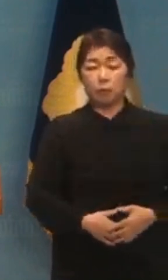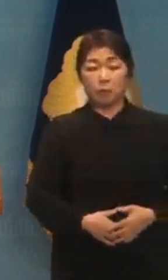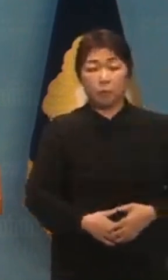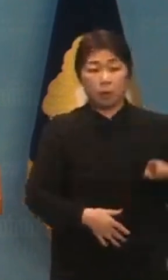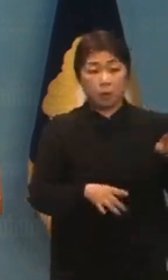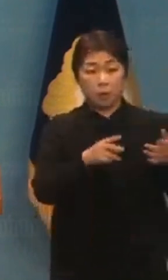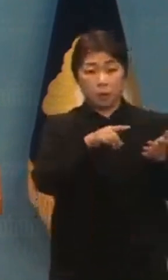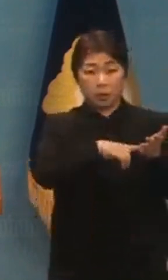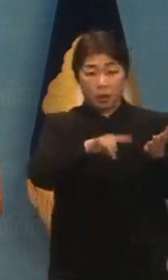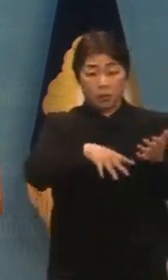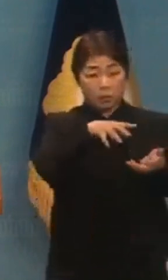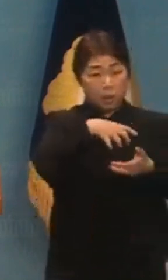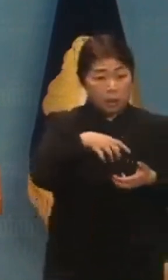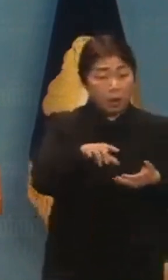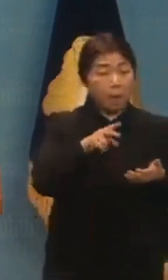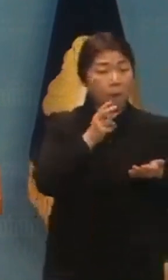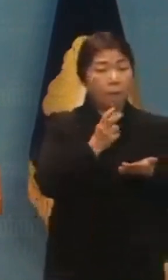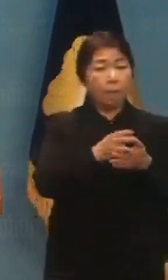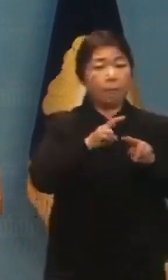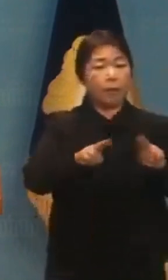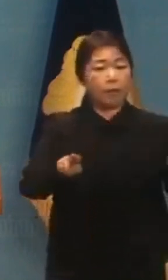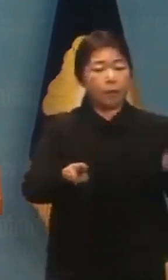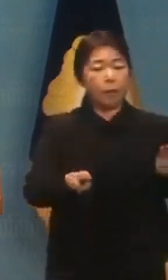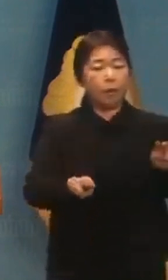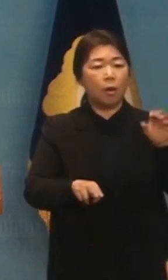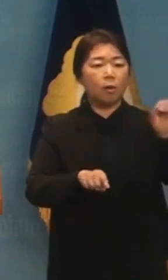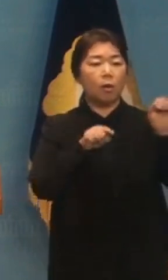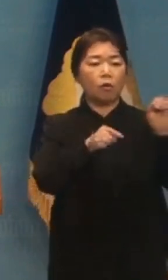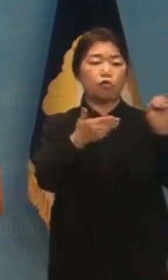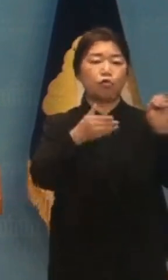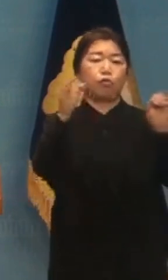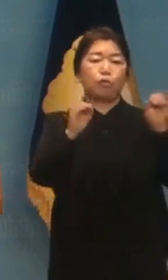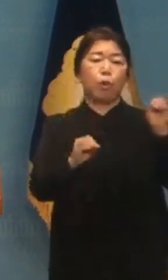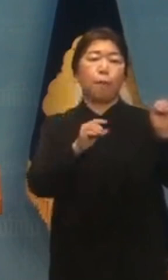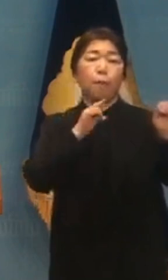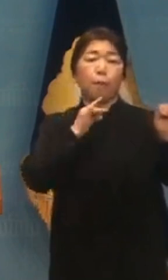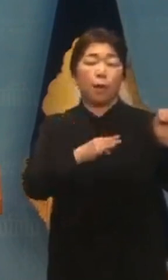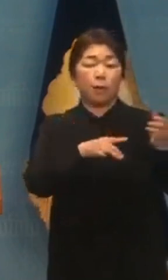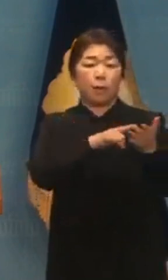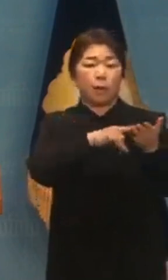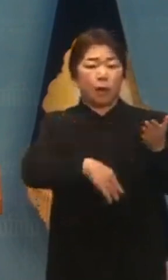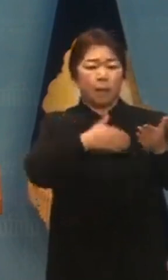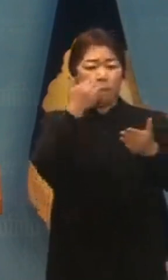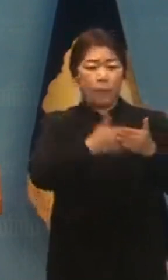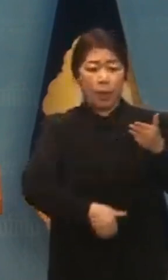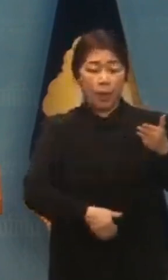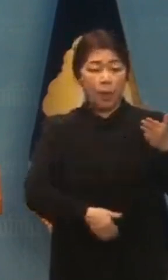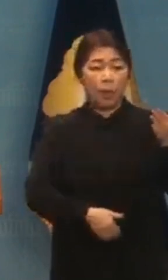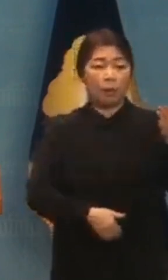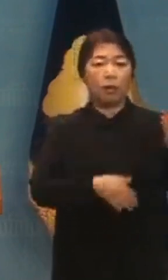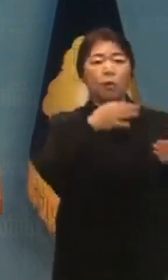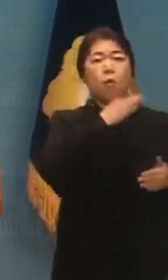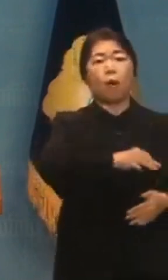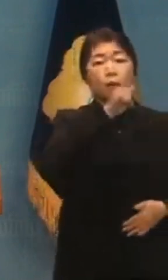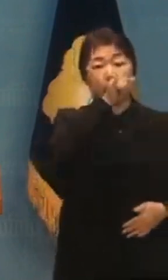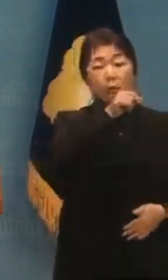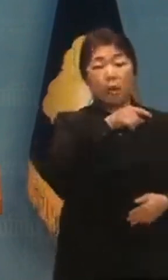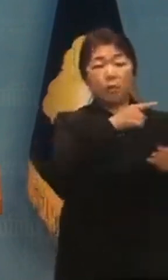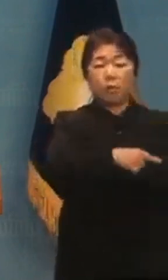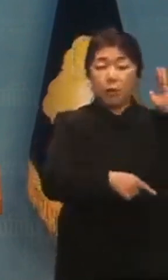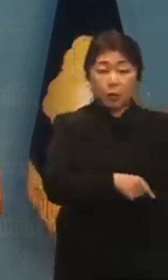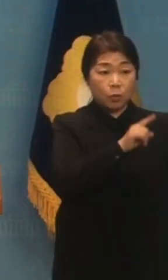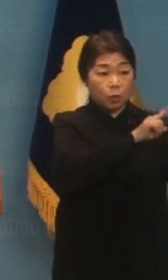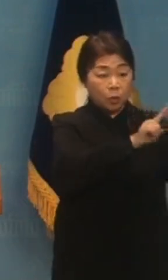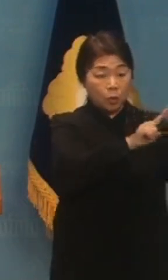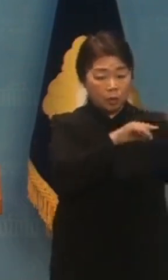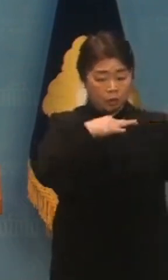금투세 폐지 0.9% 고소득자에게만 감세 효과가 돌아간다는 걸 윤 대통령 본인도 알고 있는